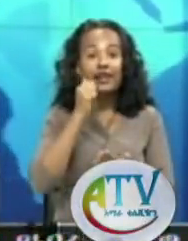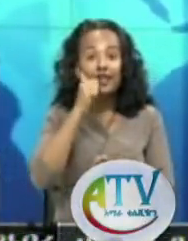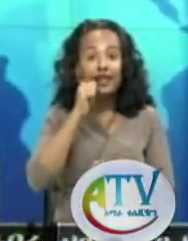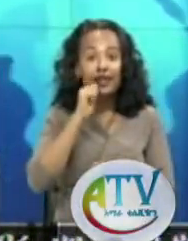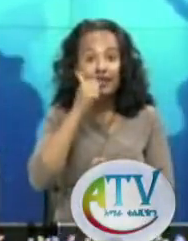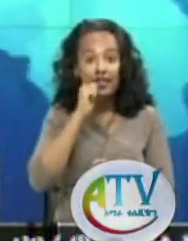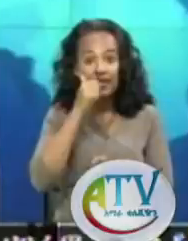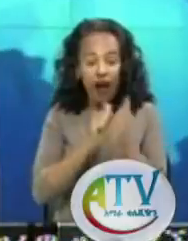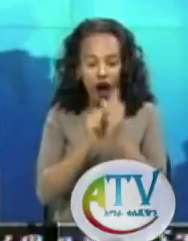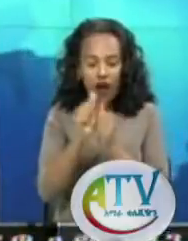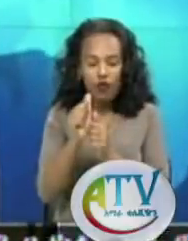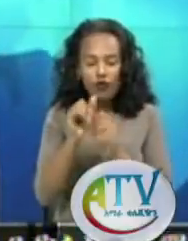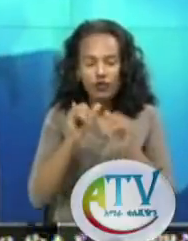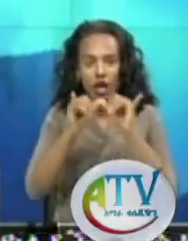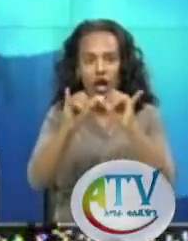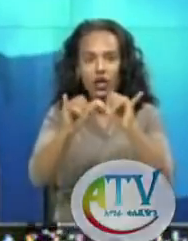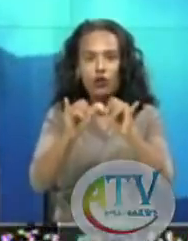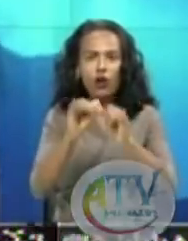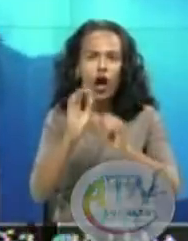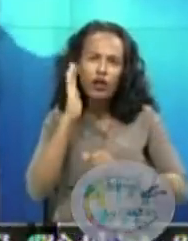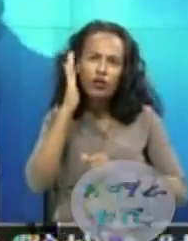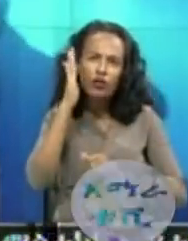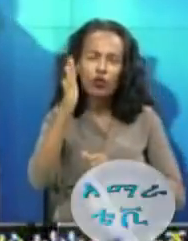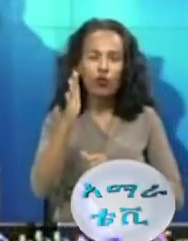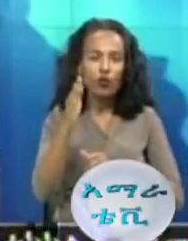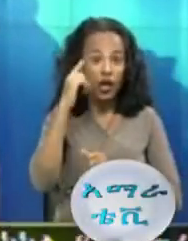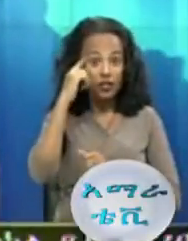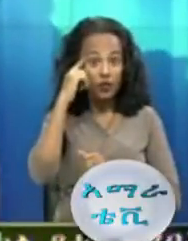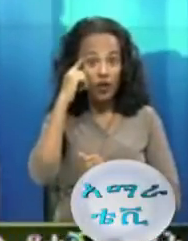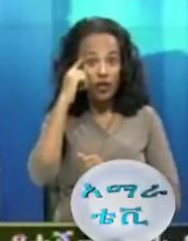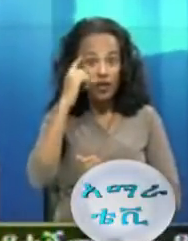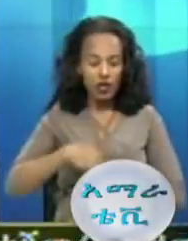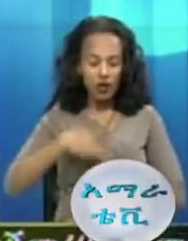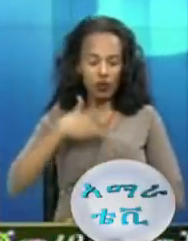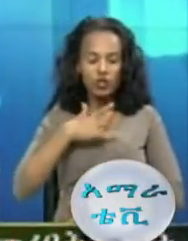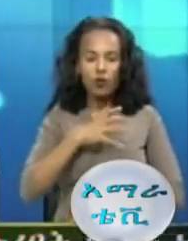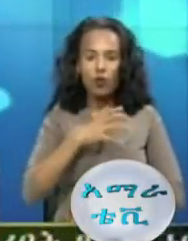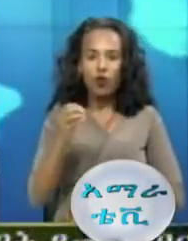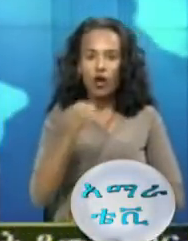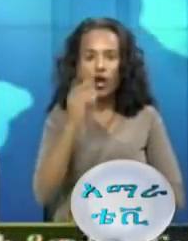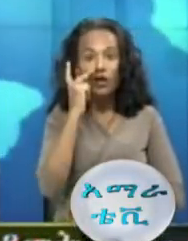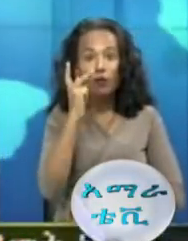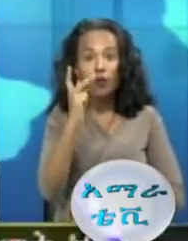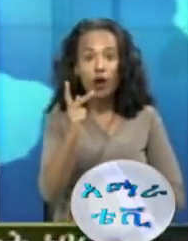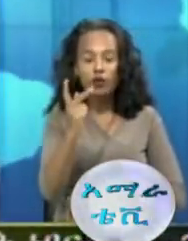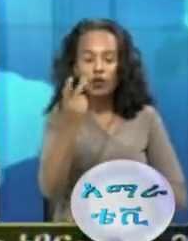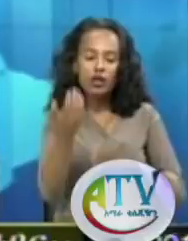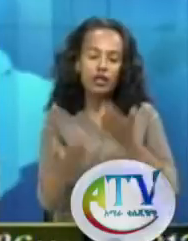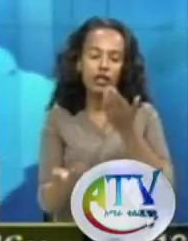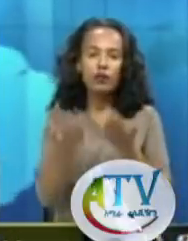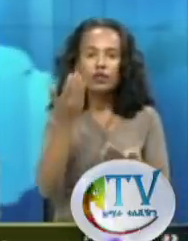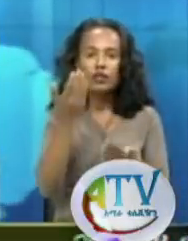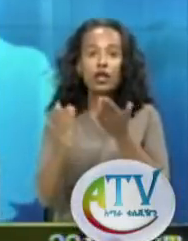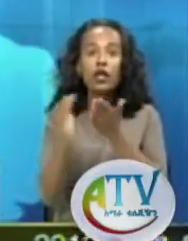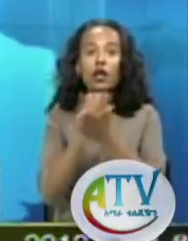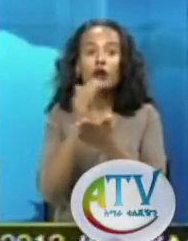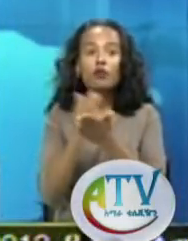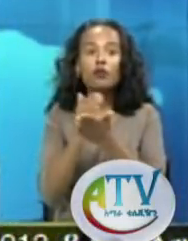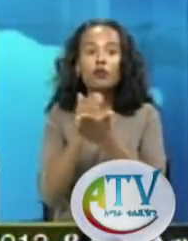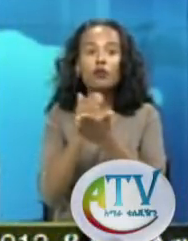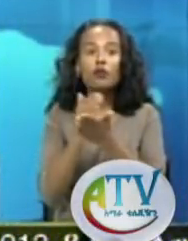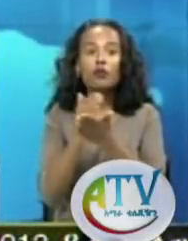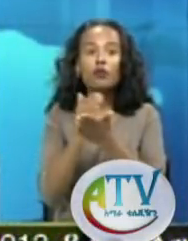ከዕለት አልፎ ዘላቂውን አርቆ ያስባል። የሚሰማውንና የሚያዩን እየመዘነ ምርቱን ከገለባ